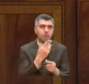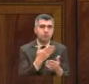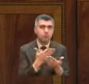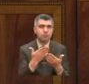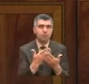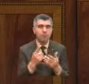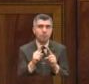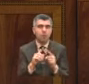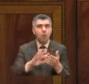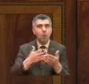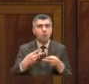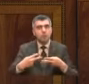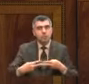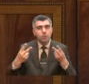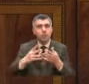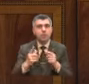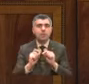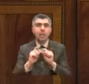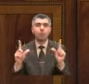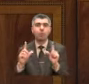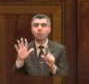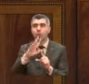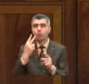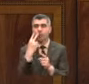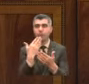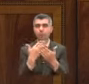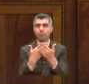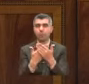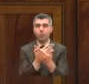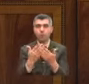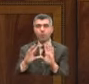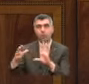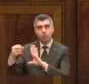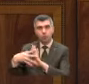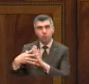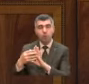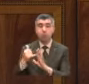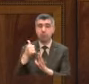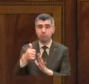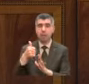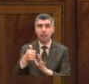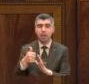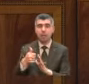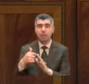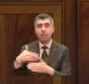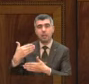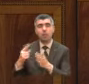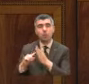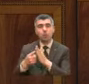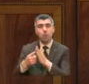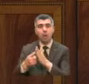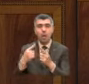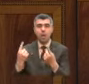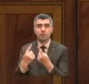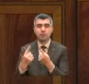يزوروا مدرسه، باش يعطيو النموذج للمغاربه على ان الطاقات المتجدده هي افضل من الغاز الطبيعي وافضل من الكهرباء العاديه.